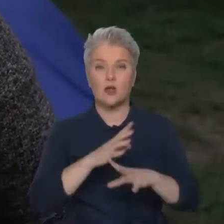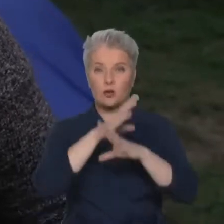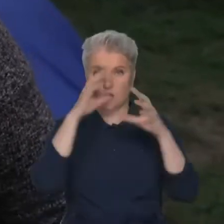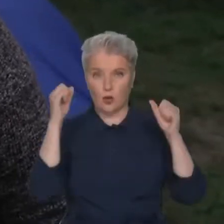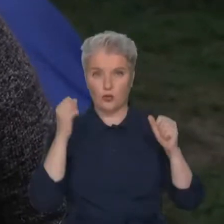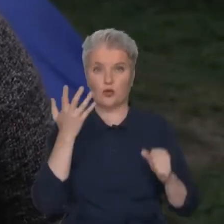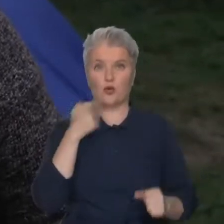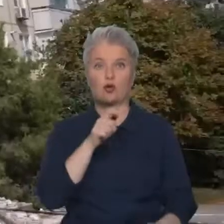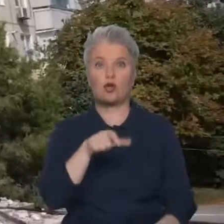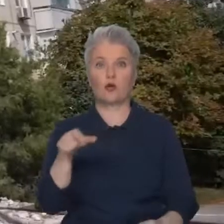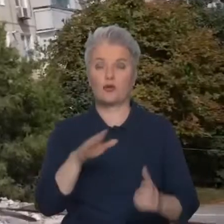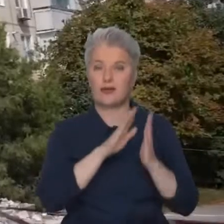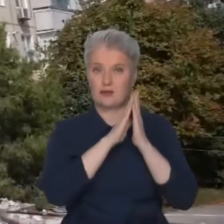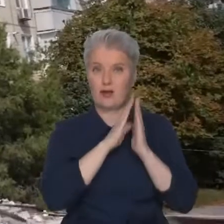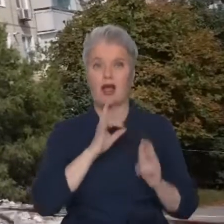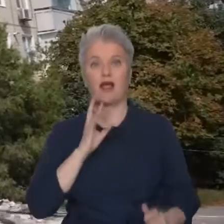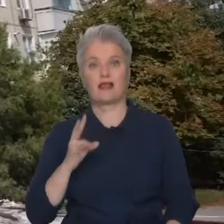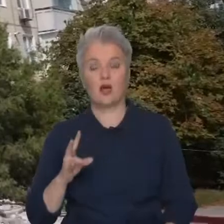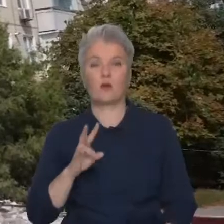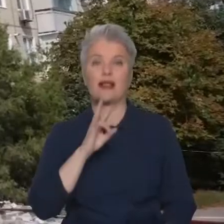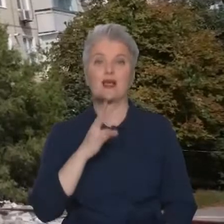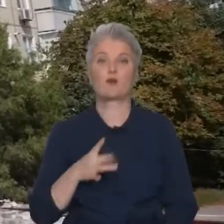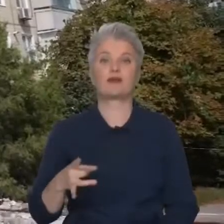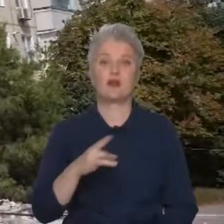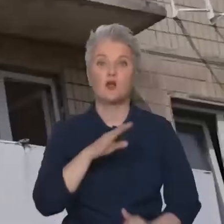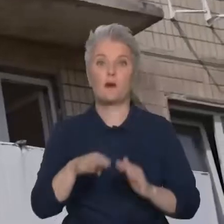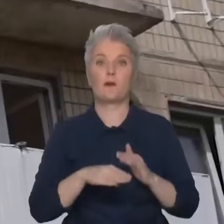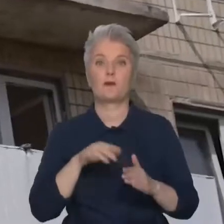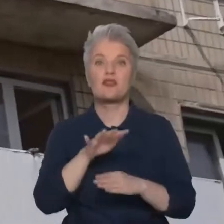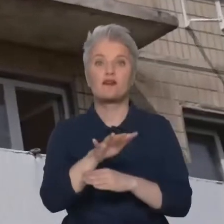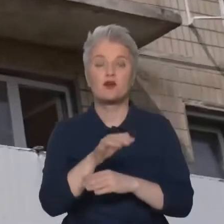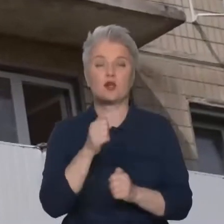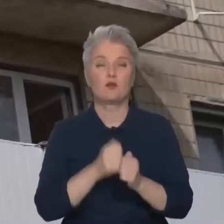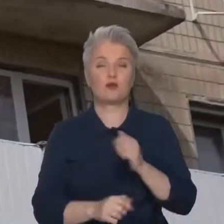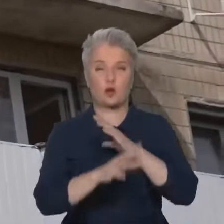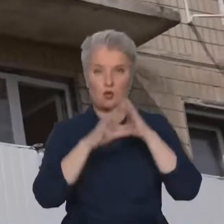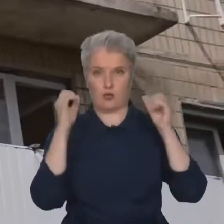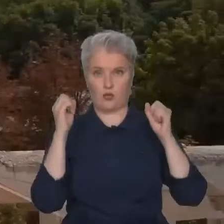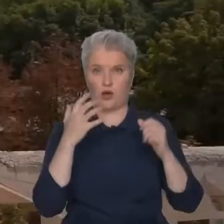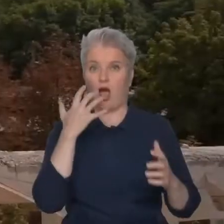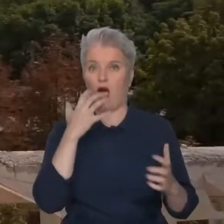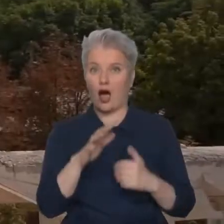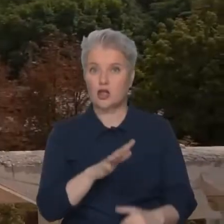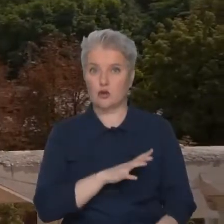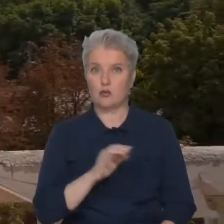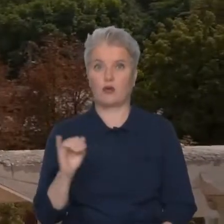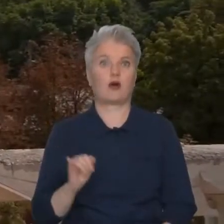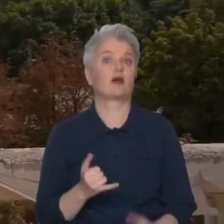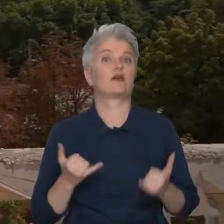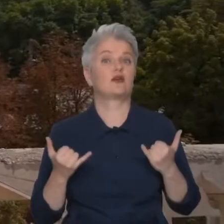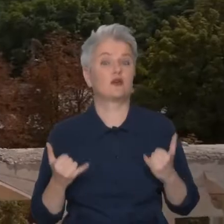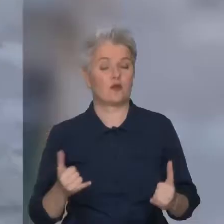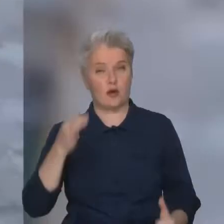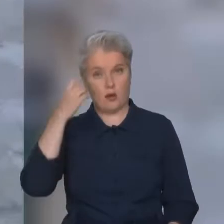ночею, коли люди сплять. Нікополь та Нікопольський район під вогнем чи на щоночі. Гаряче було і сьогодні, повідомив очільник